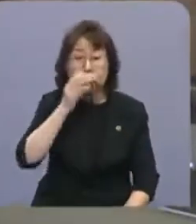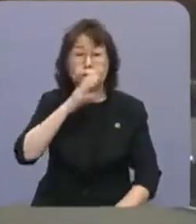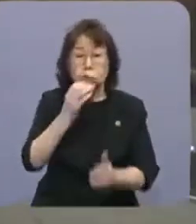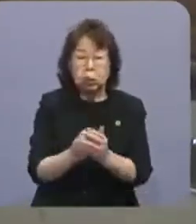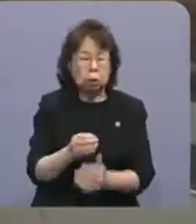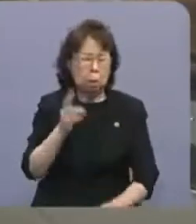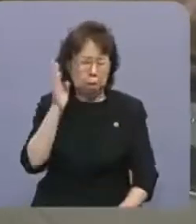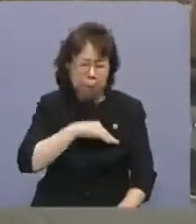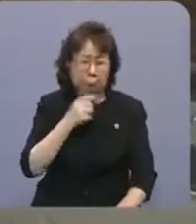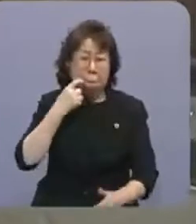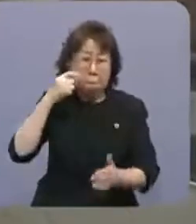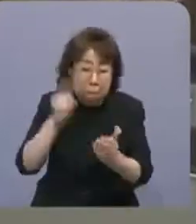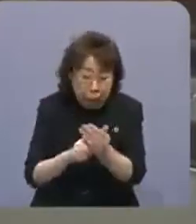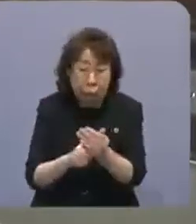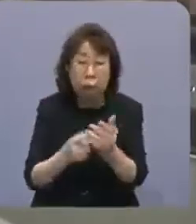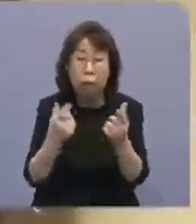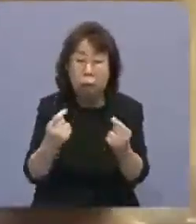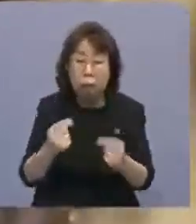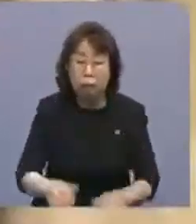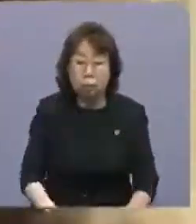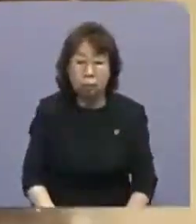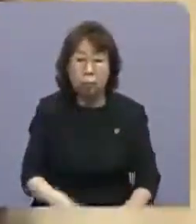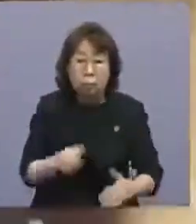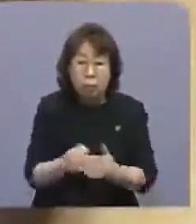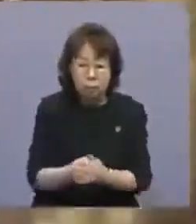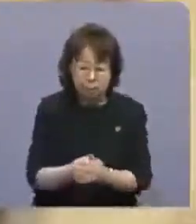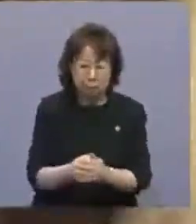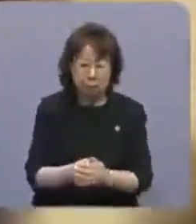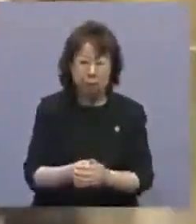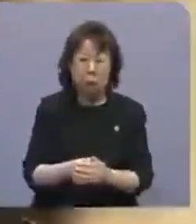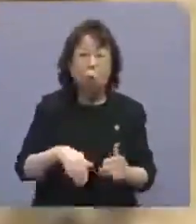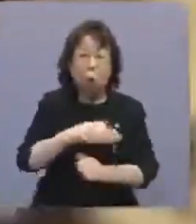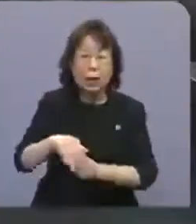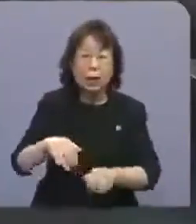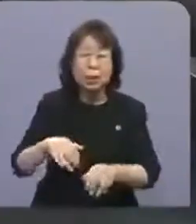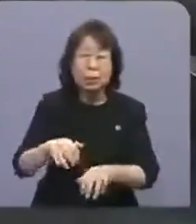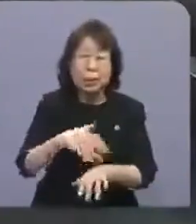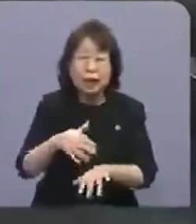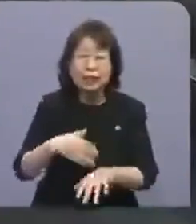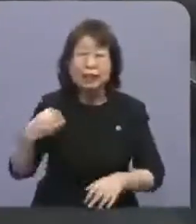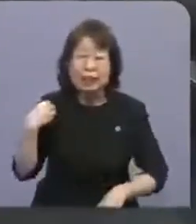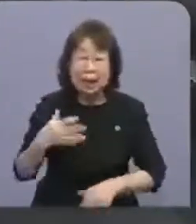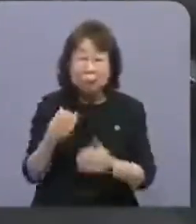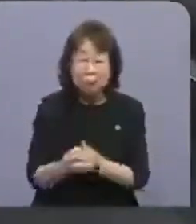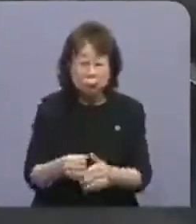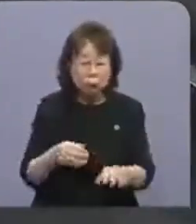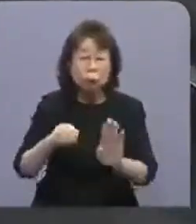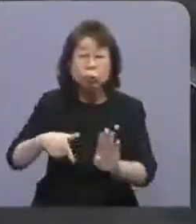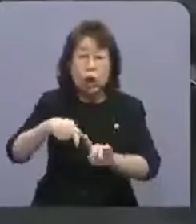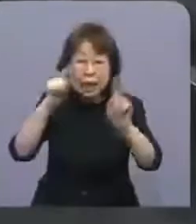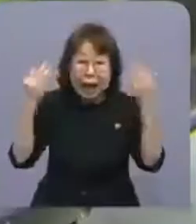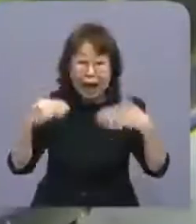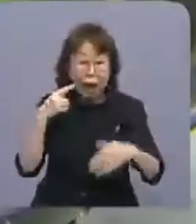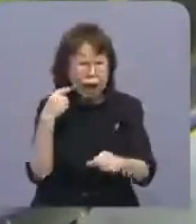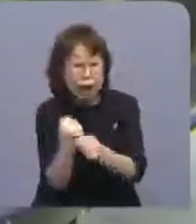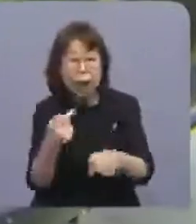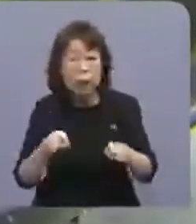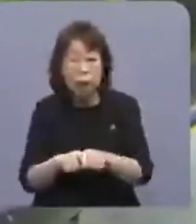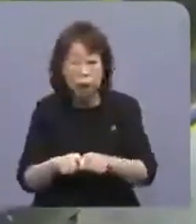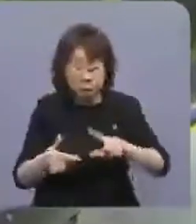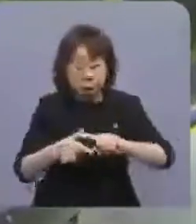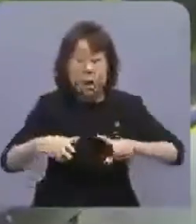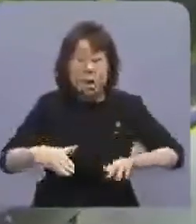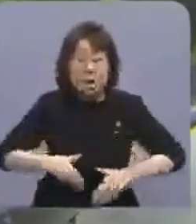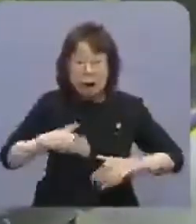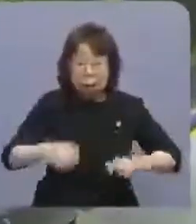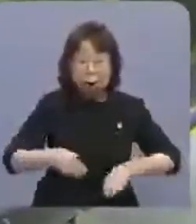시스틴 이 측정되었습니다 대한 하천 학회와 환경단체가 부경대 이승준 교수팀과 진행한 연구에서 영남권의 가정과